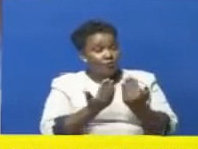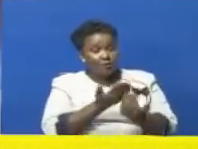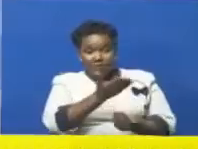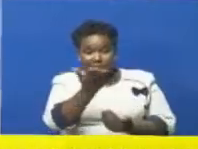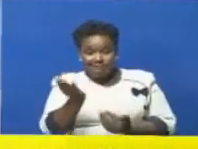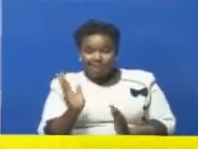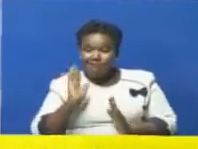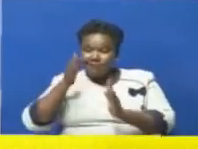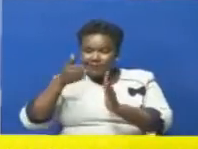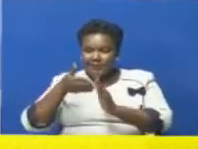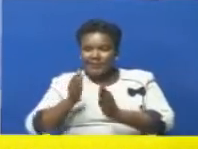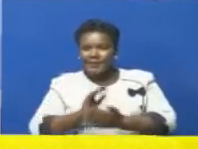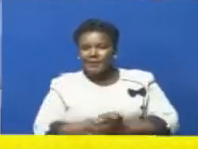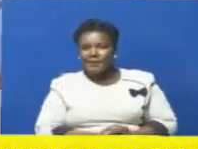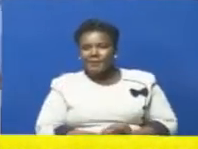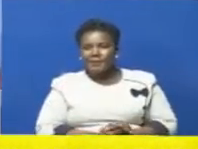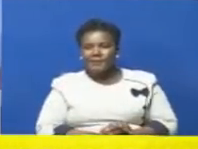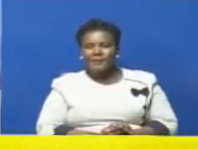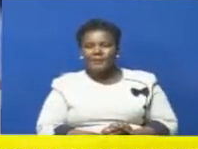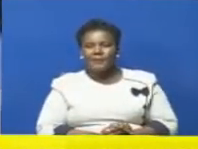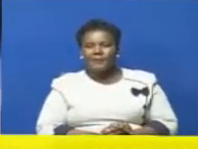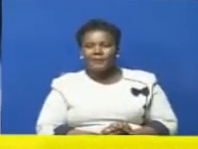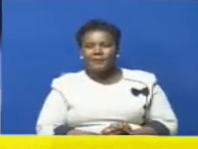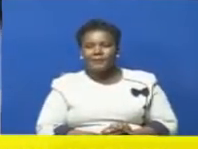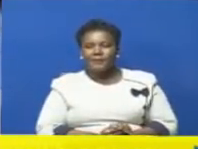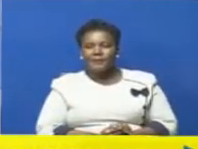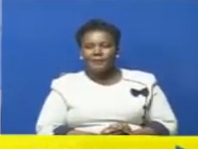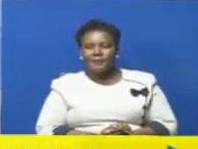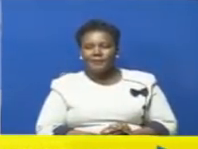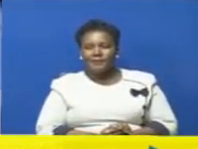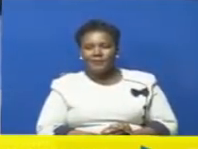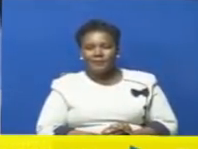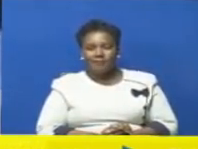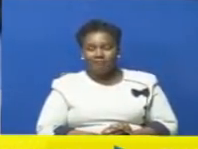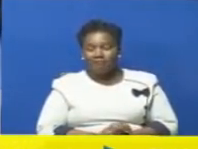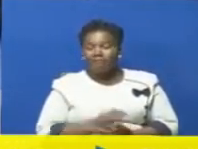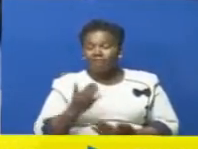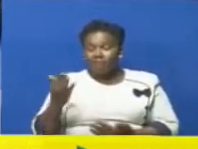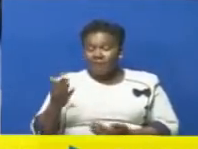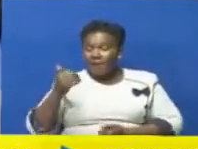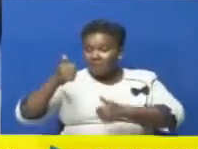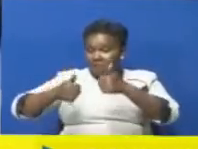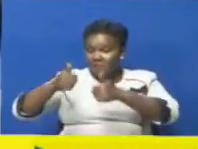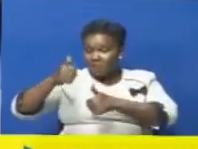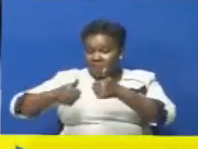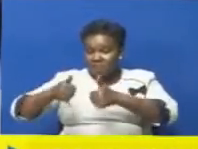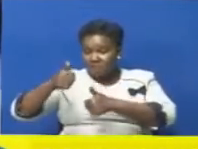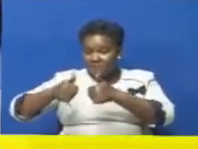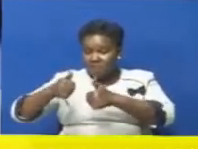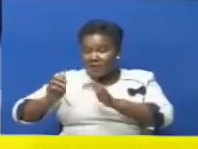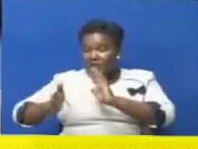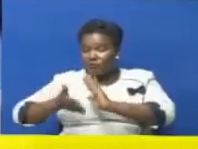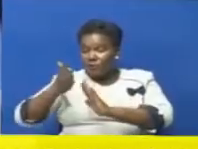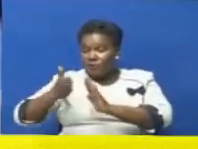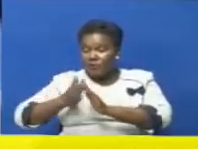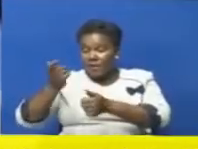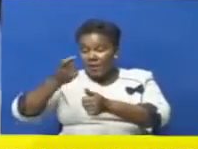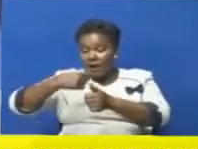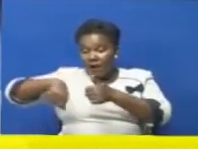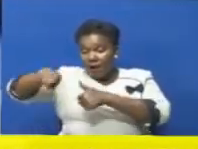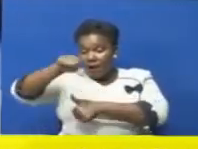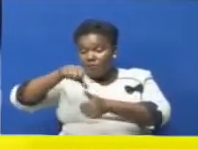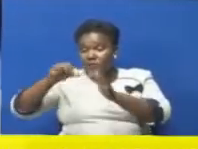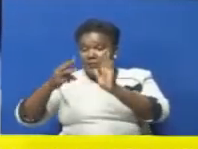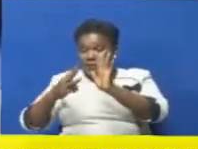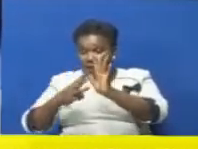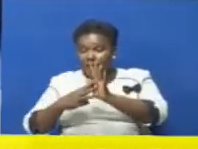kwa wingi. Hilo la utangulizi la raundi 8 litapigwa uwanja wa Kinesi Dar es Salaam kabla ya pambano